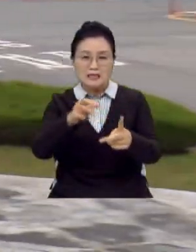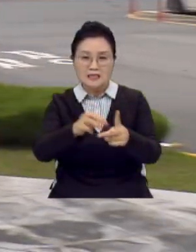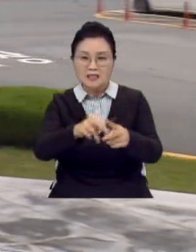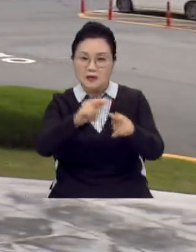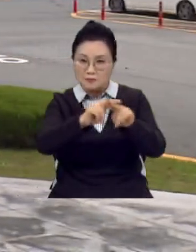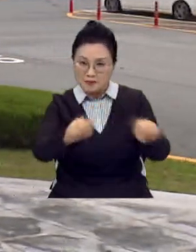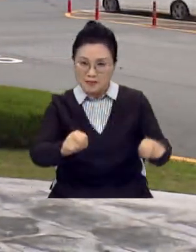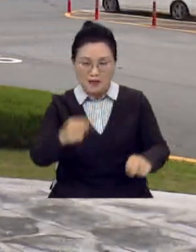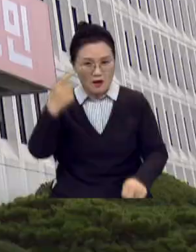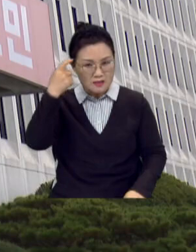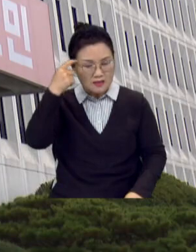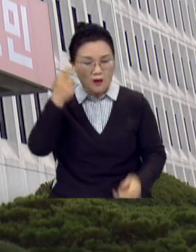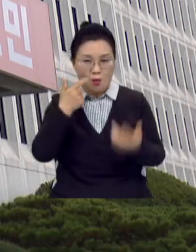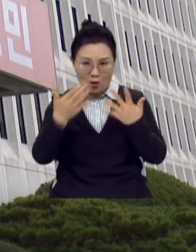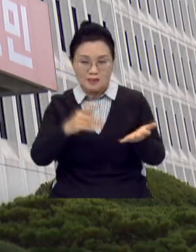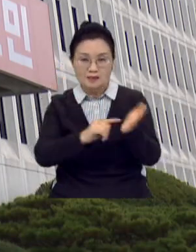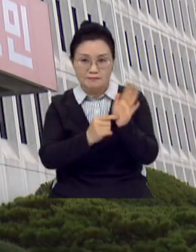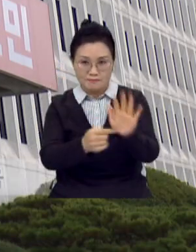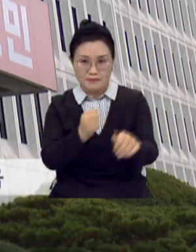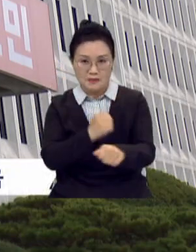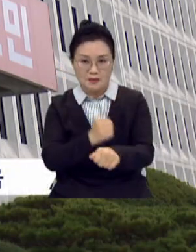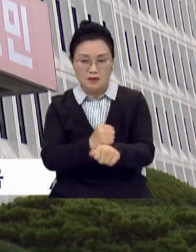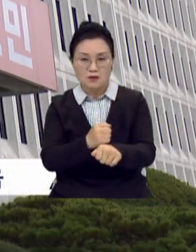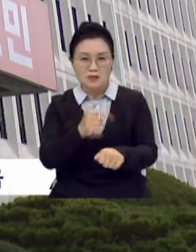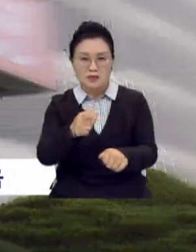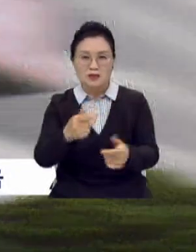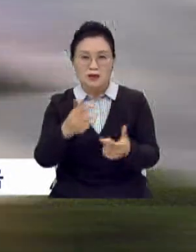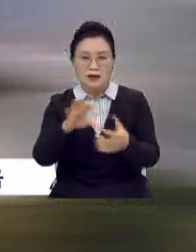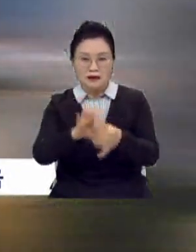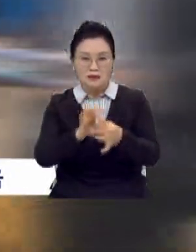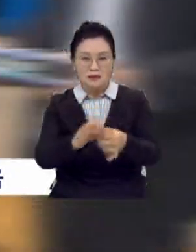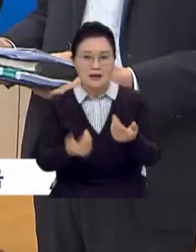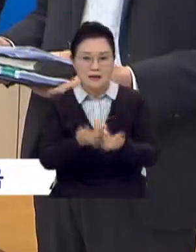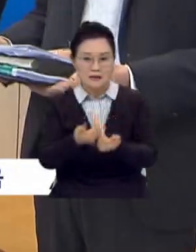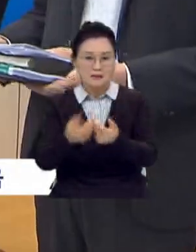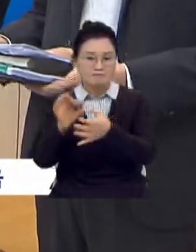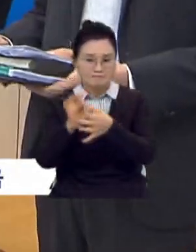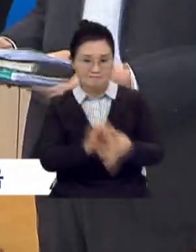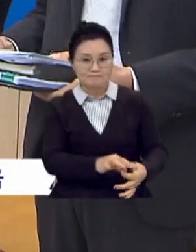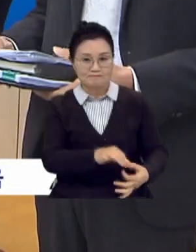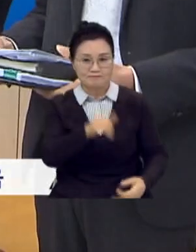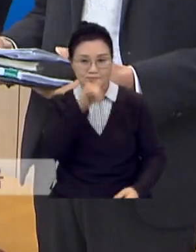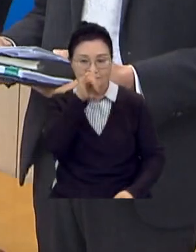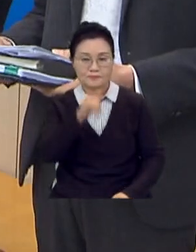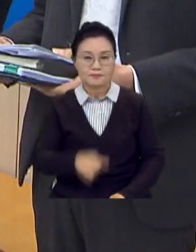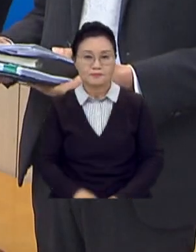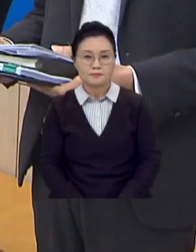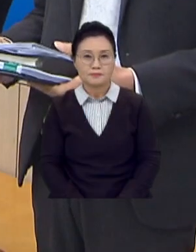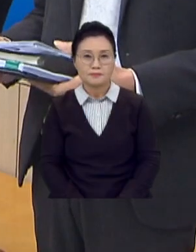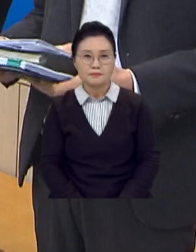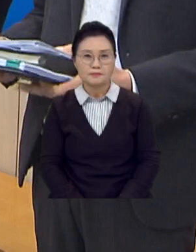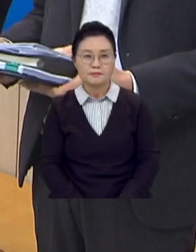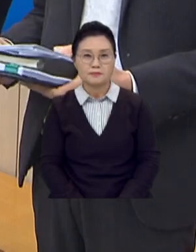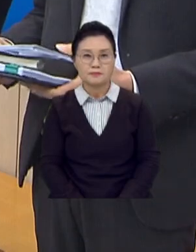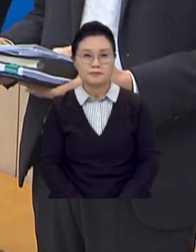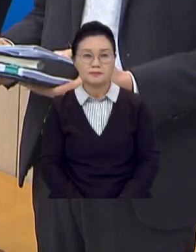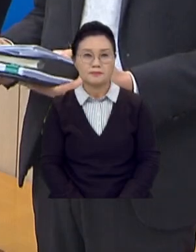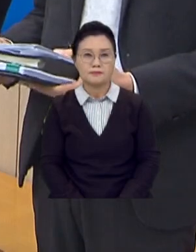정리에 대한 의지를 분명히 내비치고 있는 가운데이를 둘러싼 갈등은 계속 이어질 것으로 보입니다 KNN